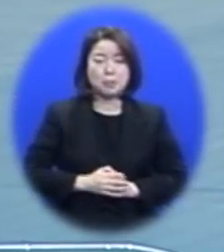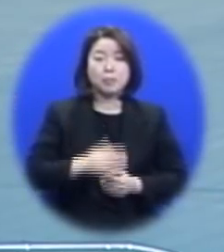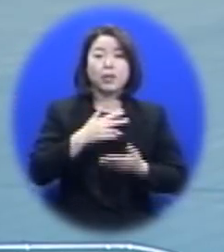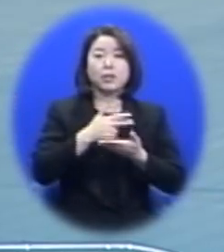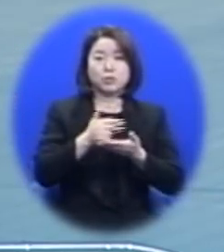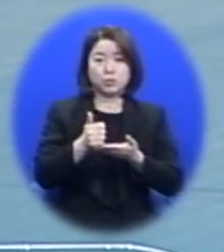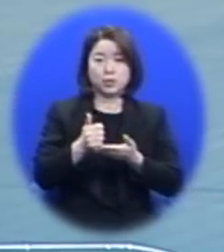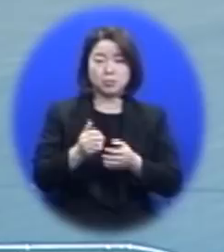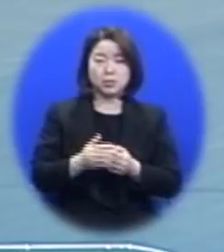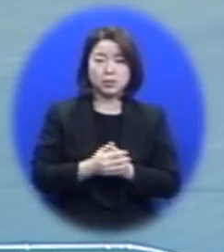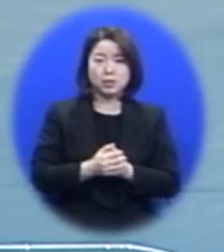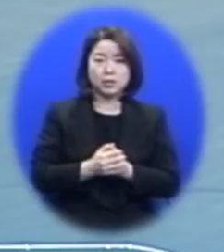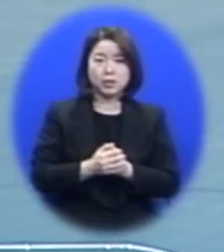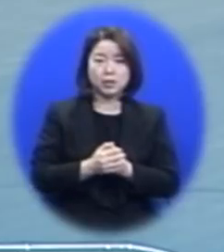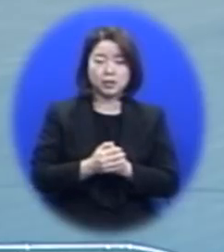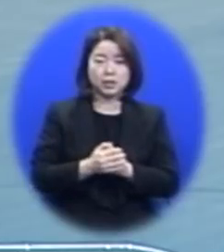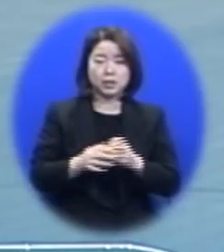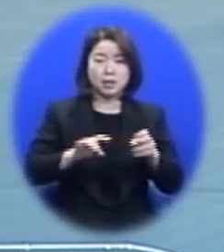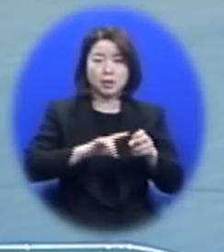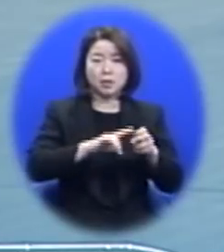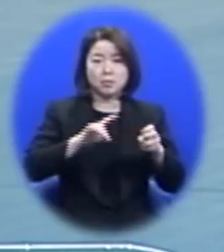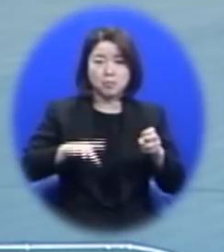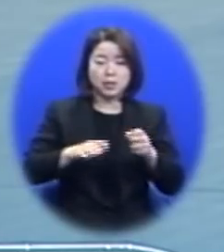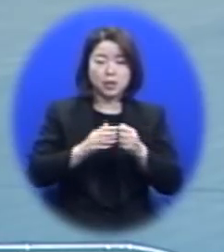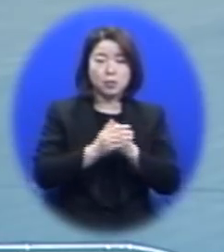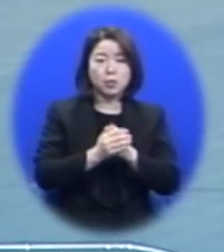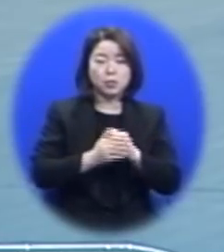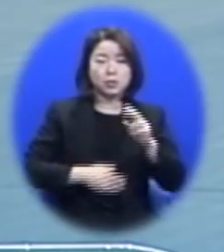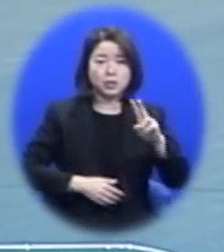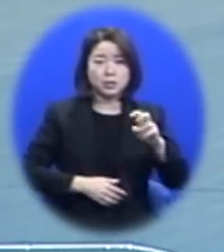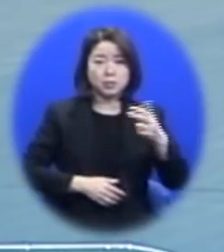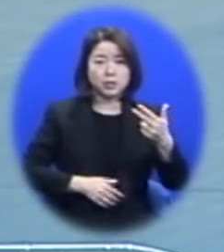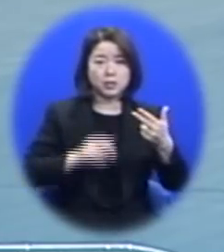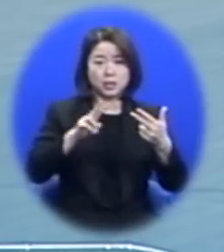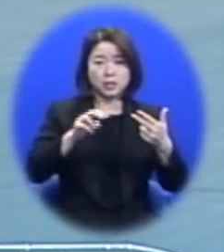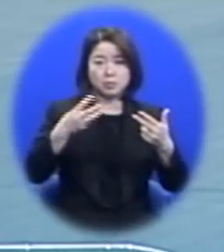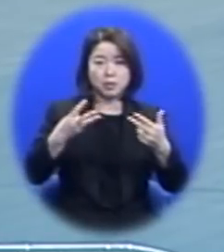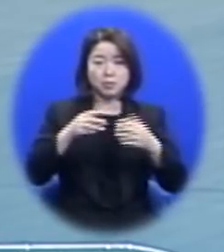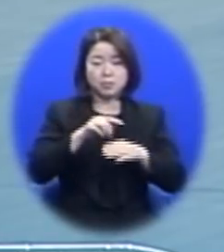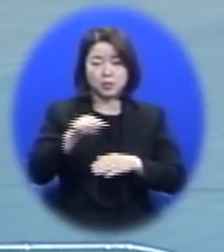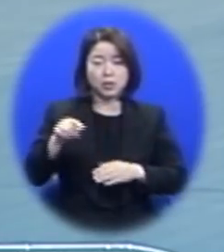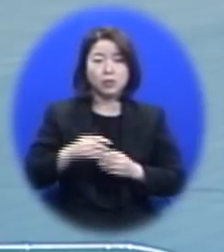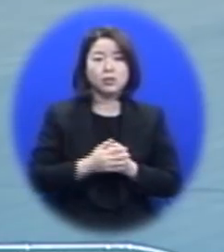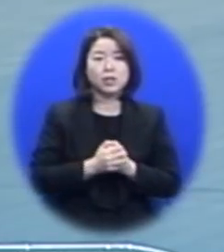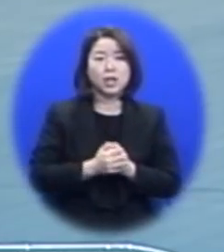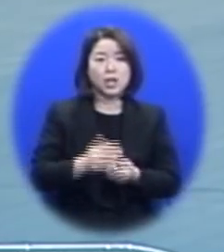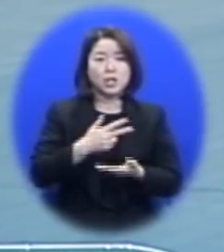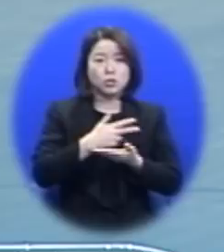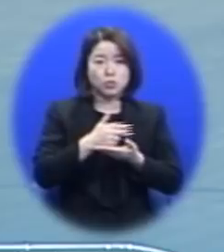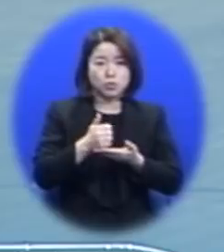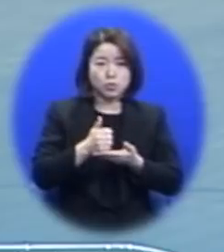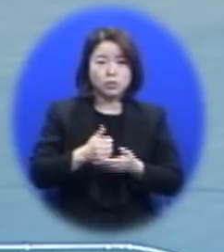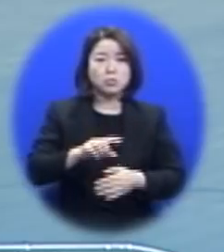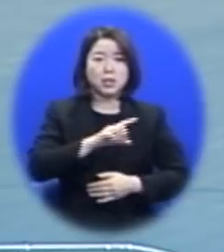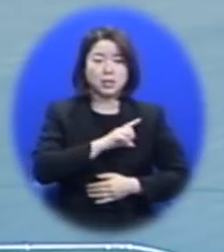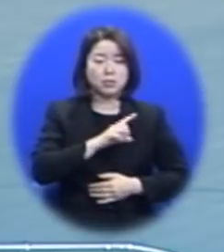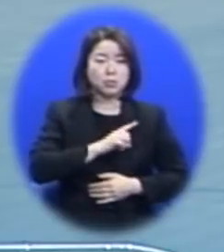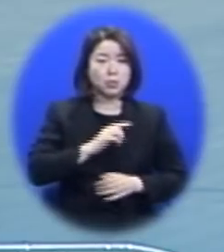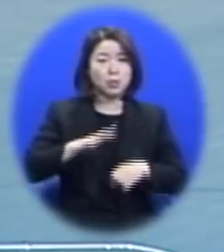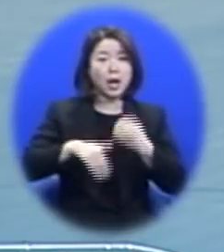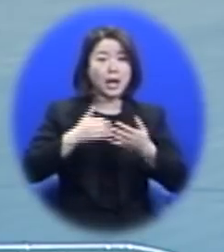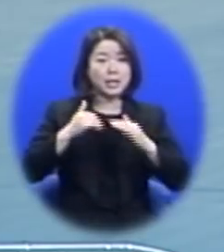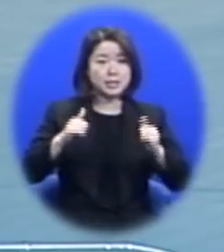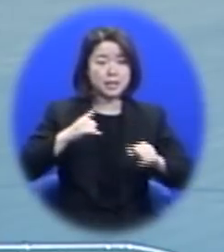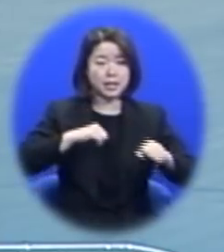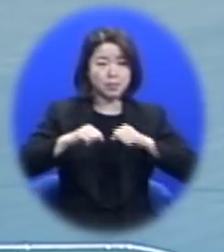주님은 마태복음 7장 22절 23절에서 주의 이름으로 선지자 노릇하며 주의